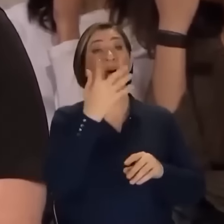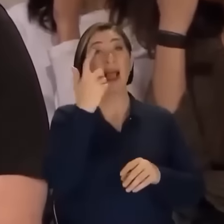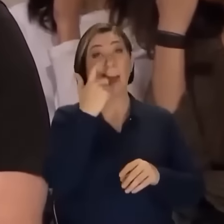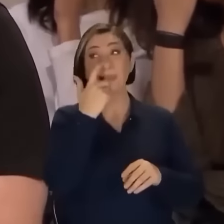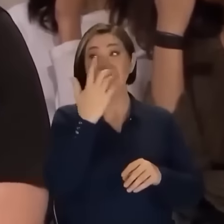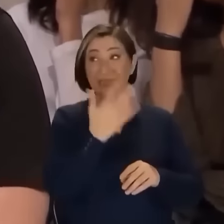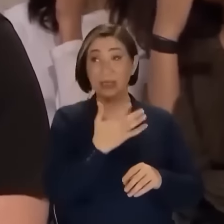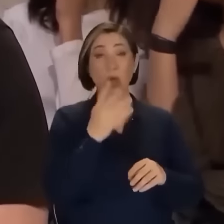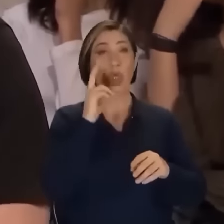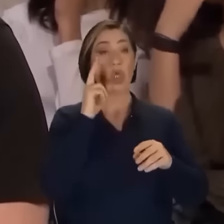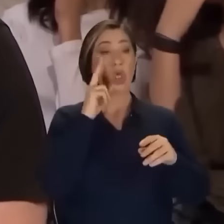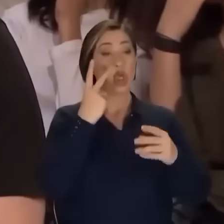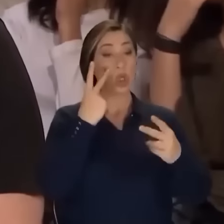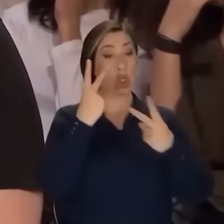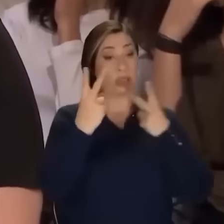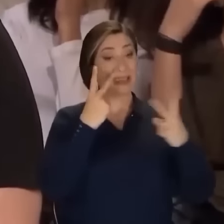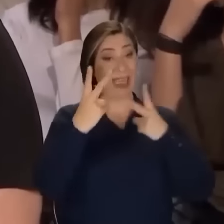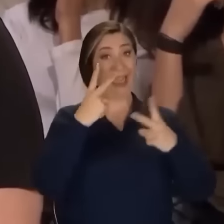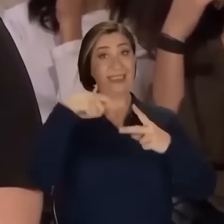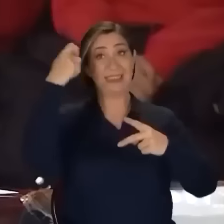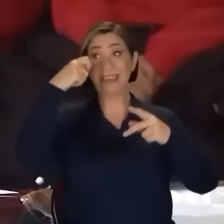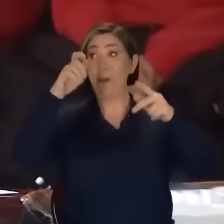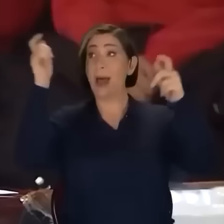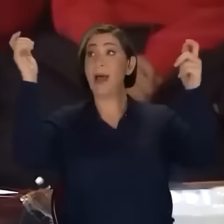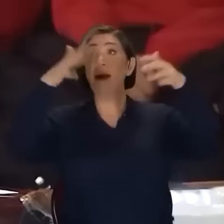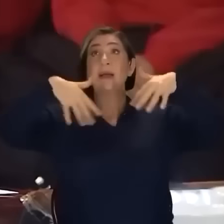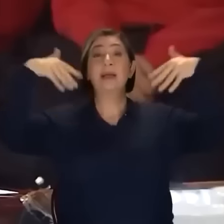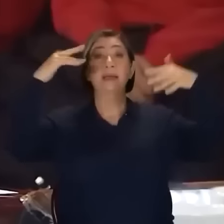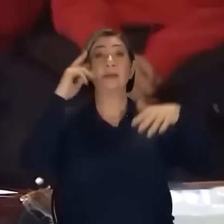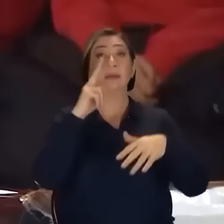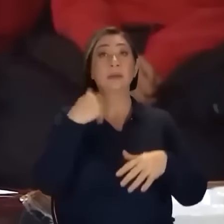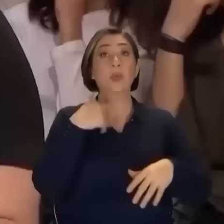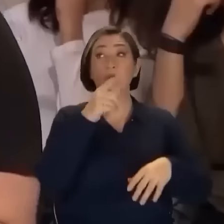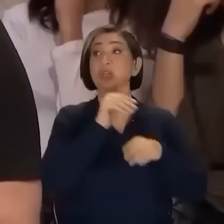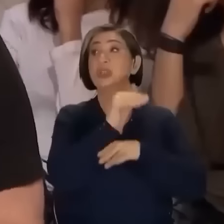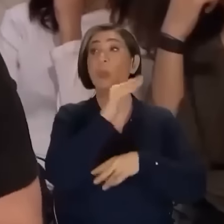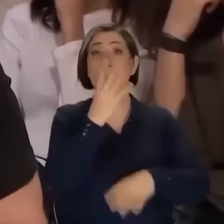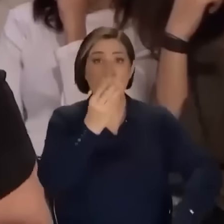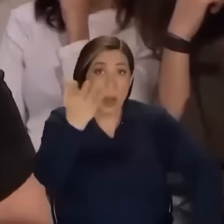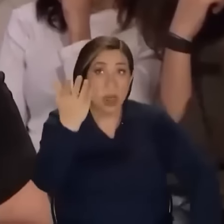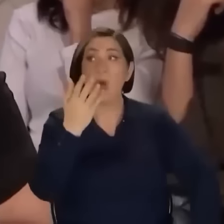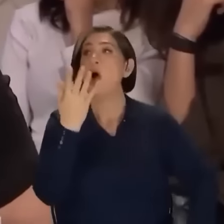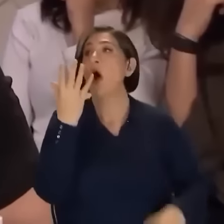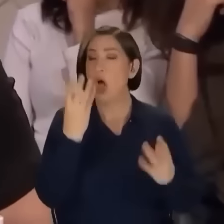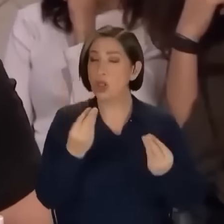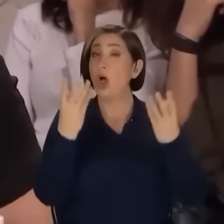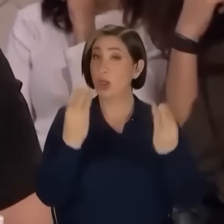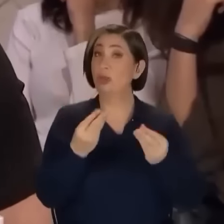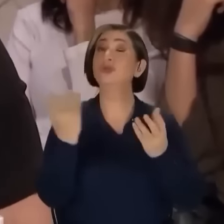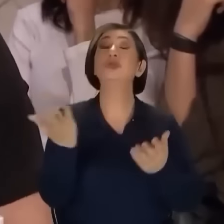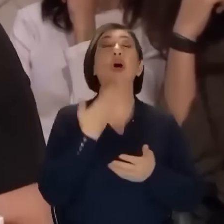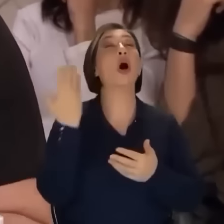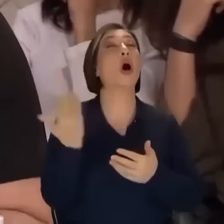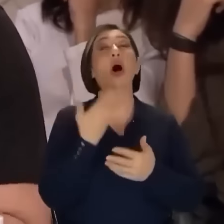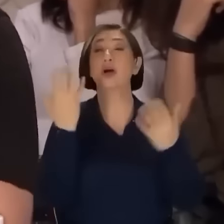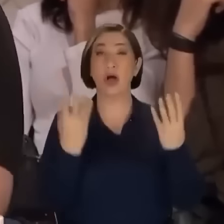kabasını gösteriyi sinema perdesinde gösterince de yaşadım oror mı böyle şey diyor ya böyle şey oldu Oldu Çok